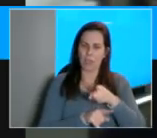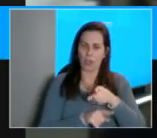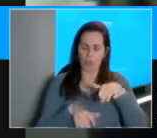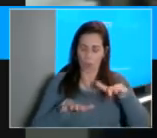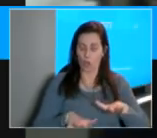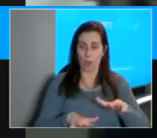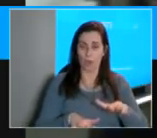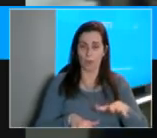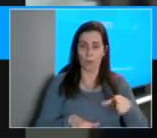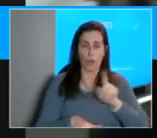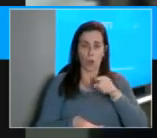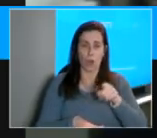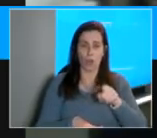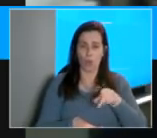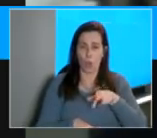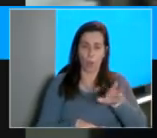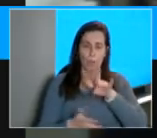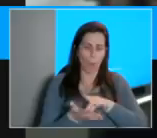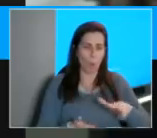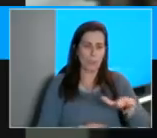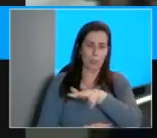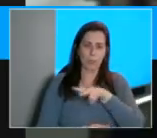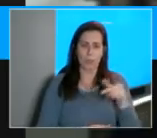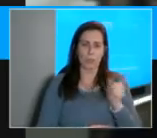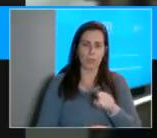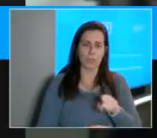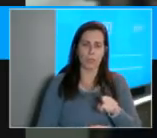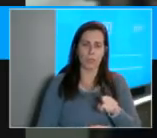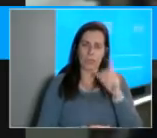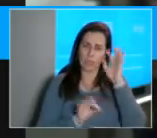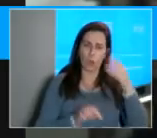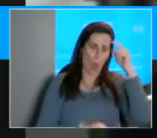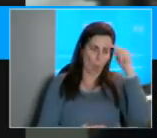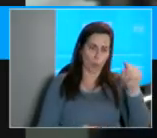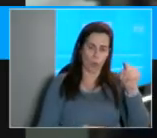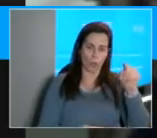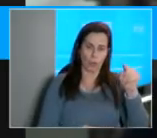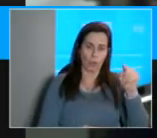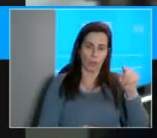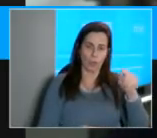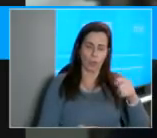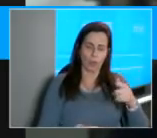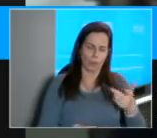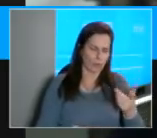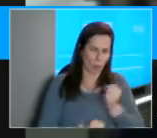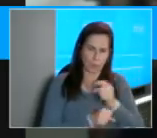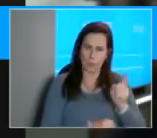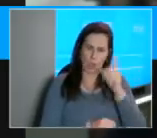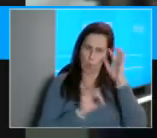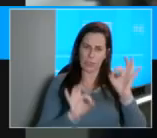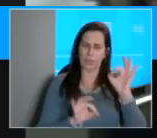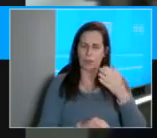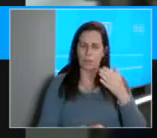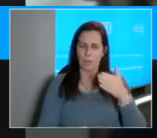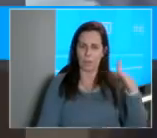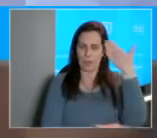בזמן שאתה יושב, לא כשאתה עובר בכל מקום ציבורי. זה סביר אולי בהודו, שבה הרוכלות היא מאוד פופולרית, זה לא סביר